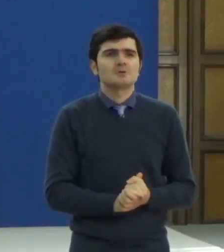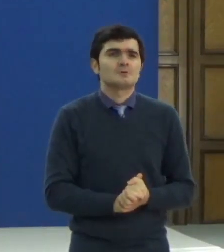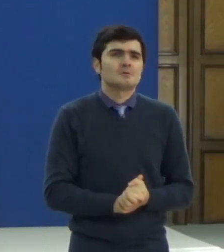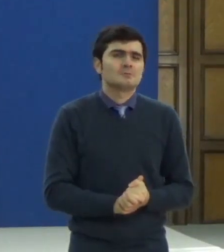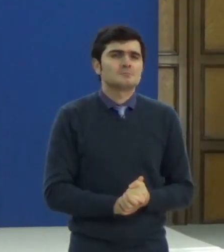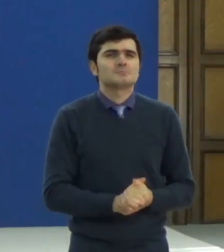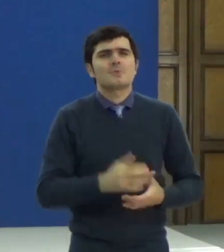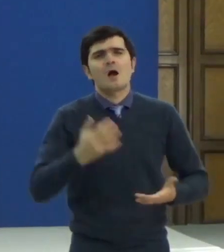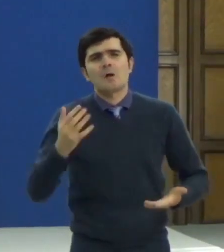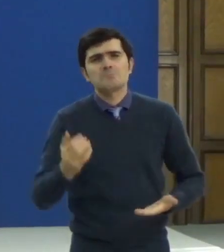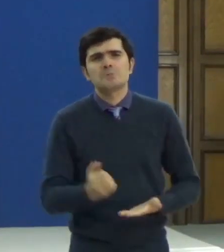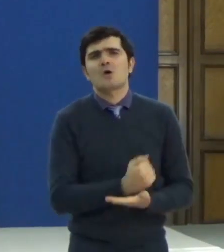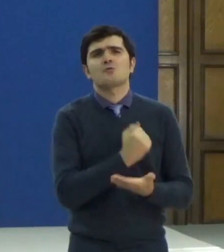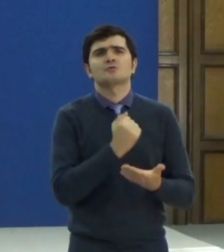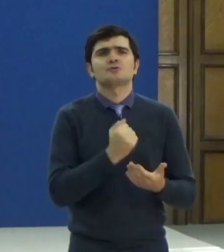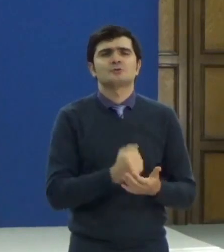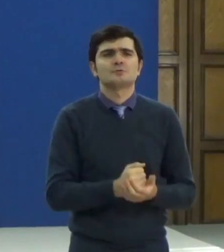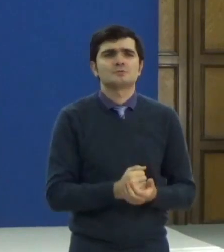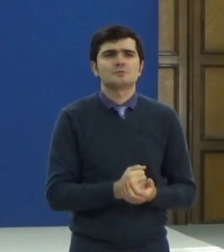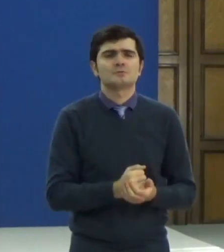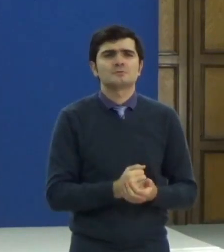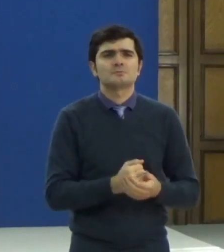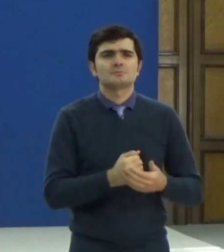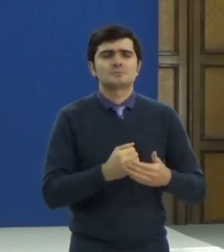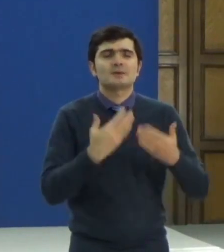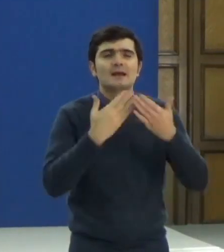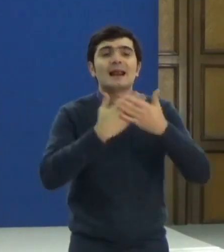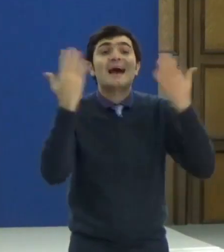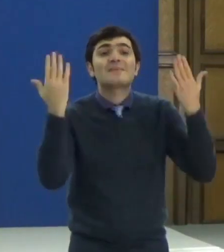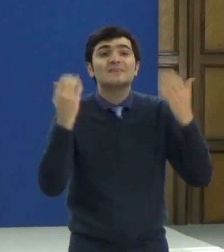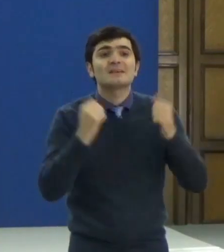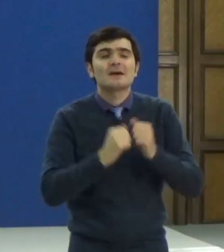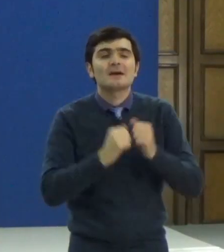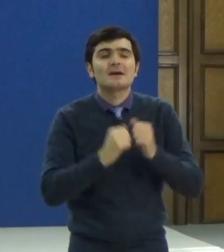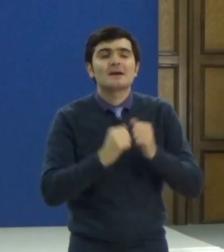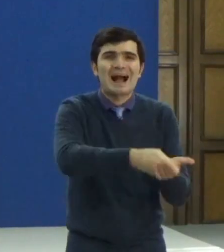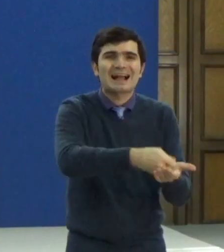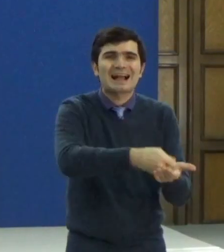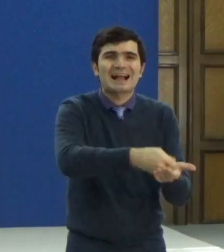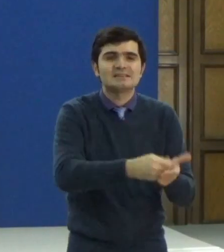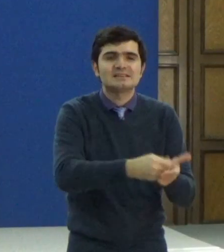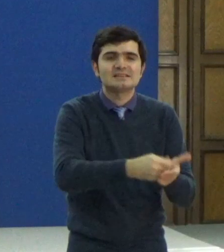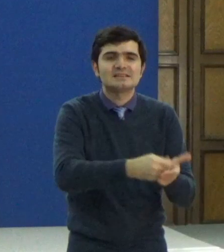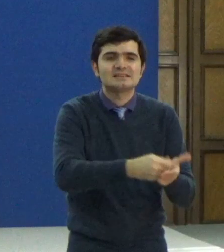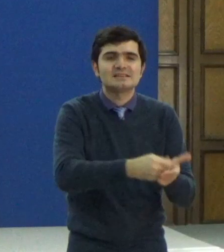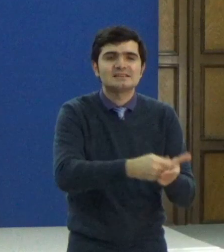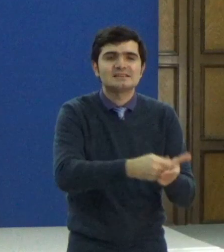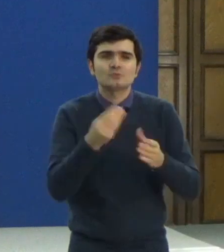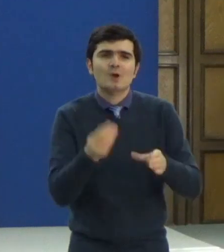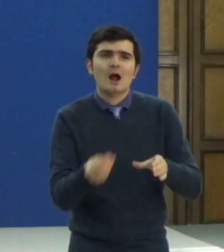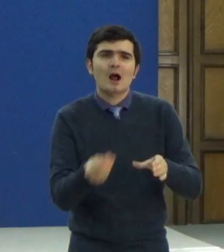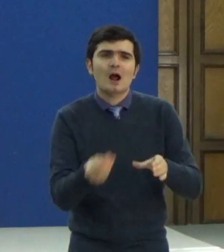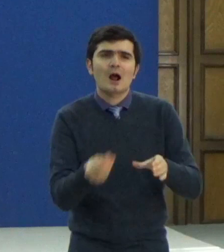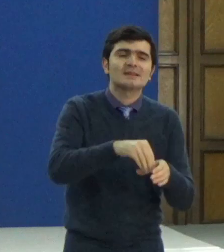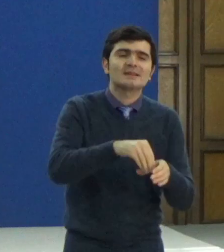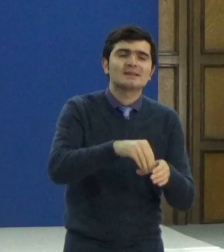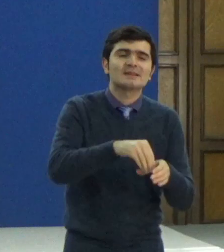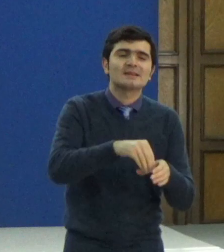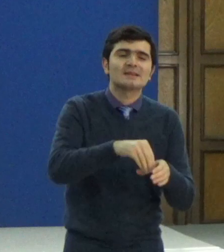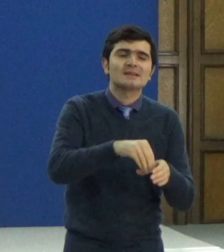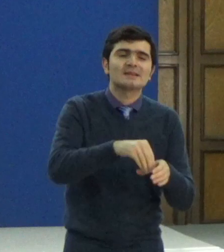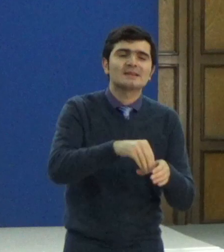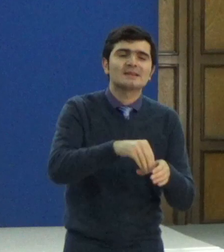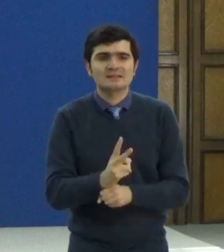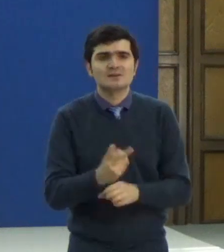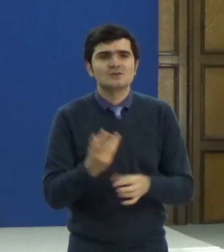perspectiva și s-a clarificat achiziția necesară pentru completarea rezervei de stat, astfel